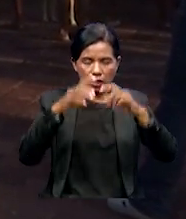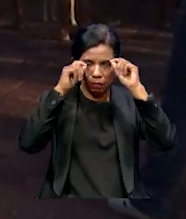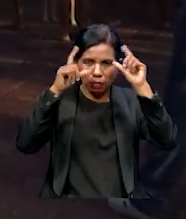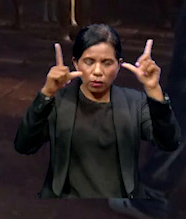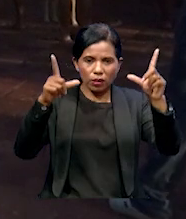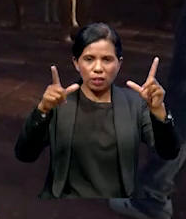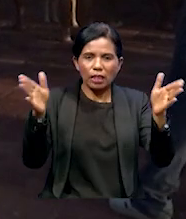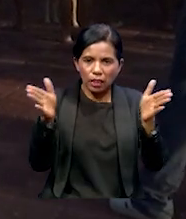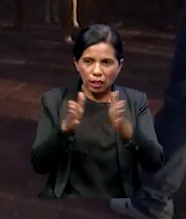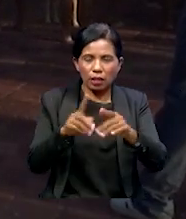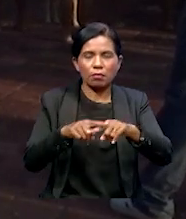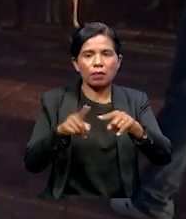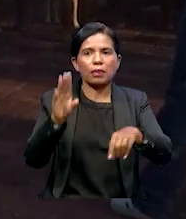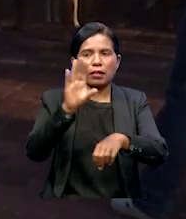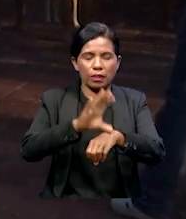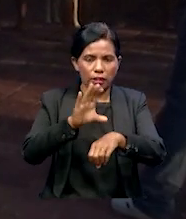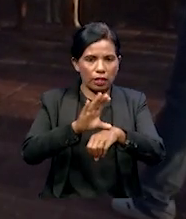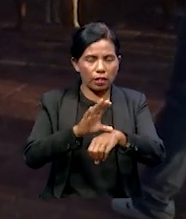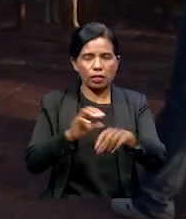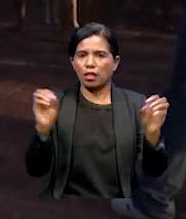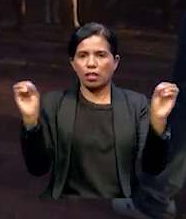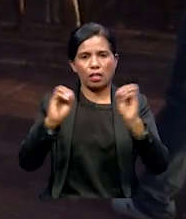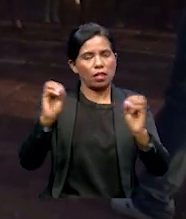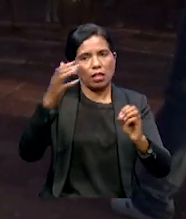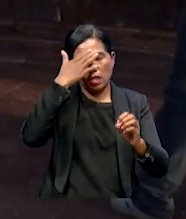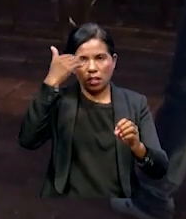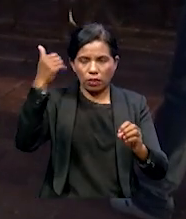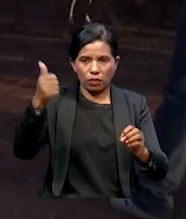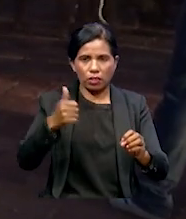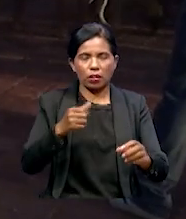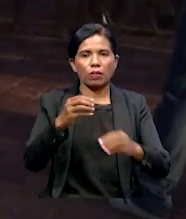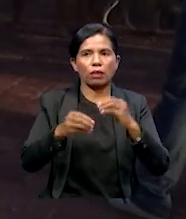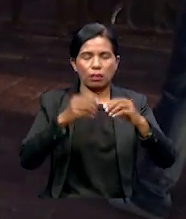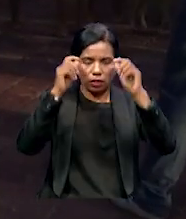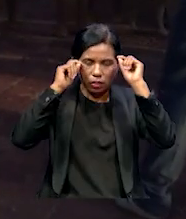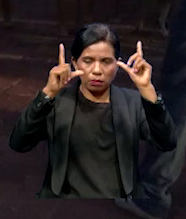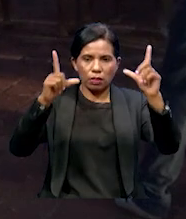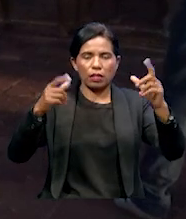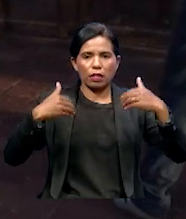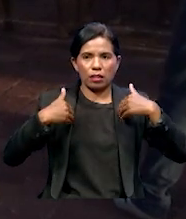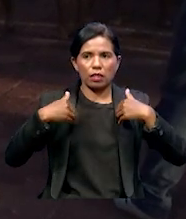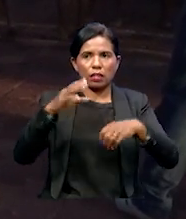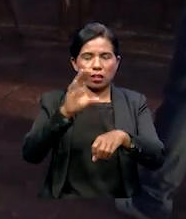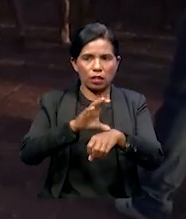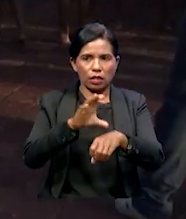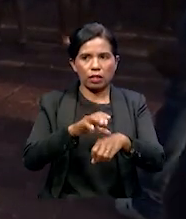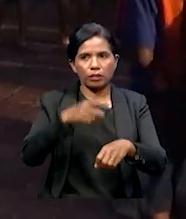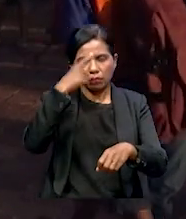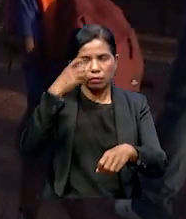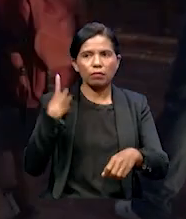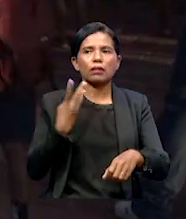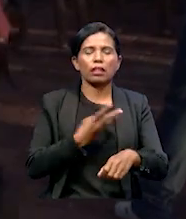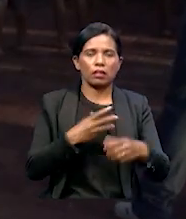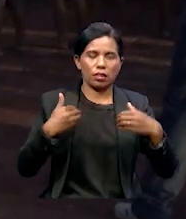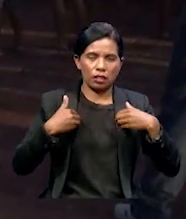be, Igreja Universal lahaluha, katak Timor existe, Igreja iha Timor existe. Tani ite esperança